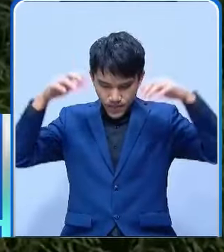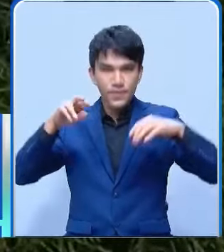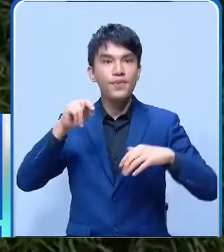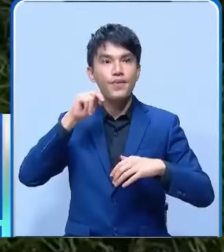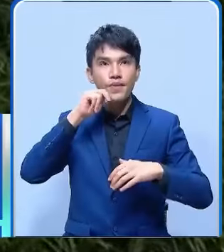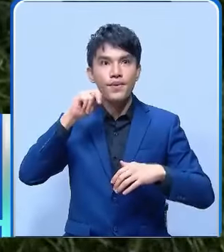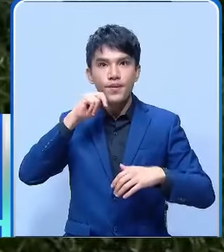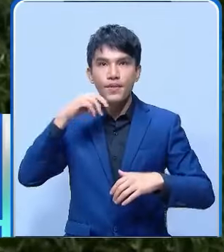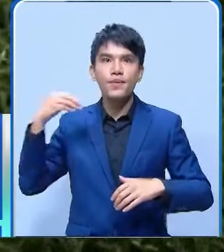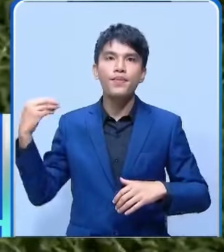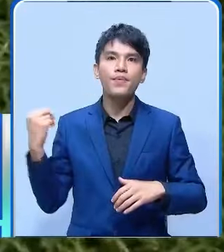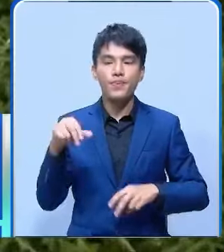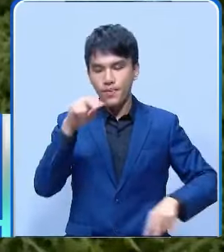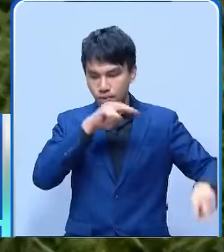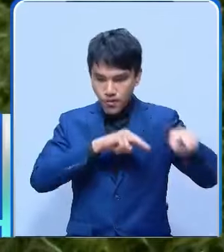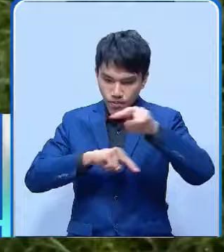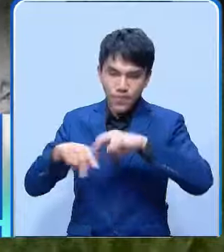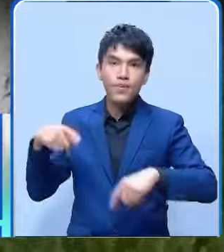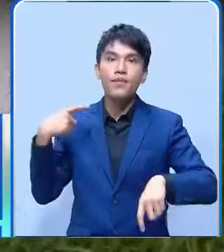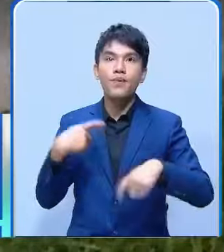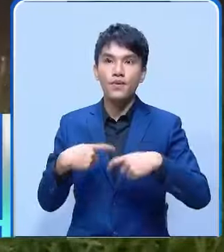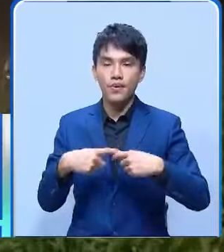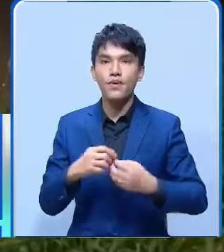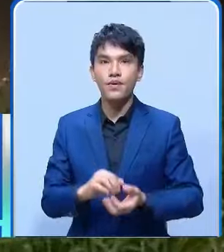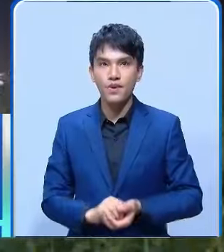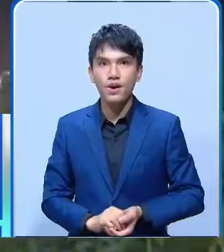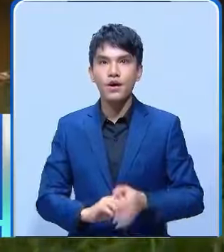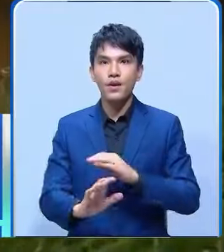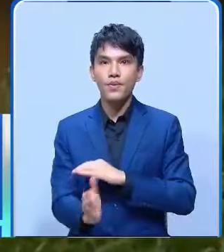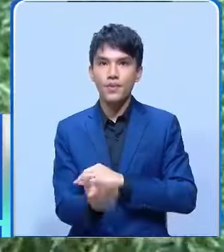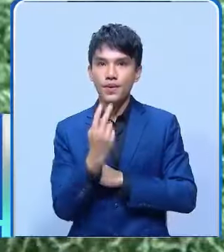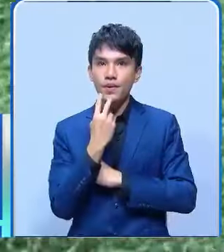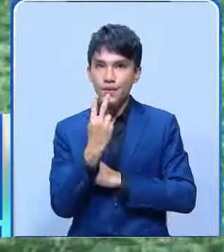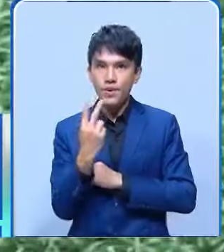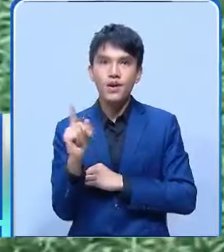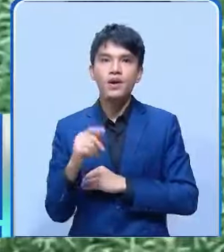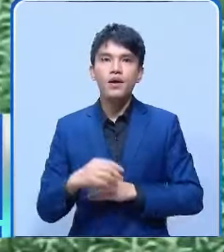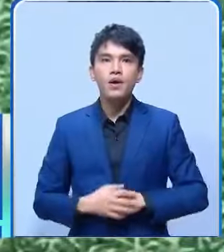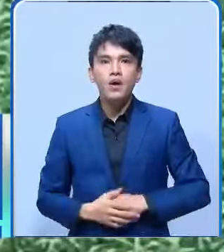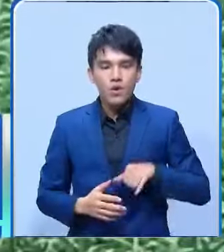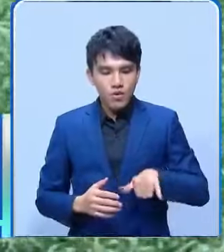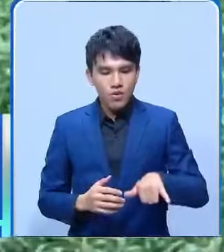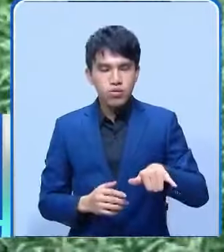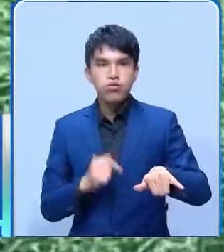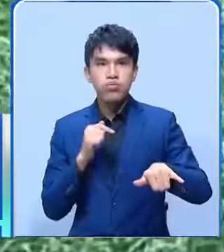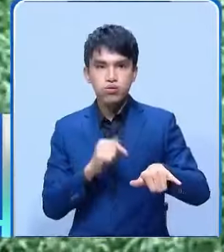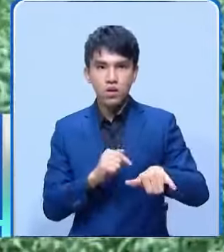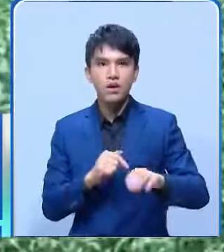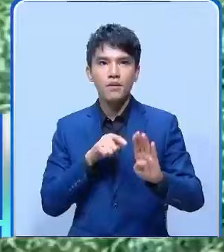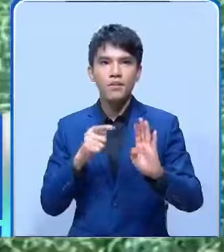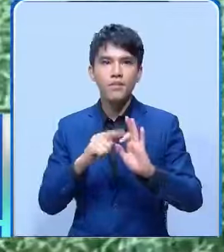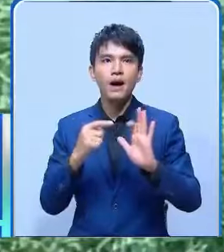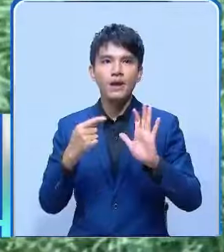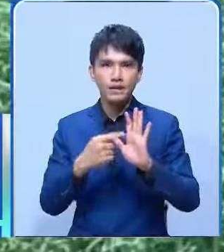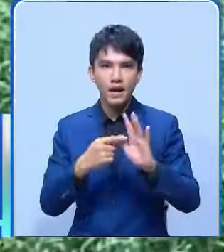ำค่อนข้างแรงการค้นหาค่อนข้างลำบากนะคะจนกระทั่งช่วงเช้าเจอร่างของในบอลลอยอยู่ในคลองช่วงบ้านท่าไคร้ต